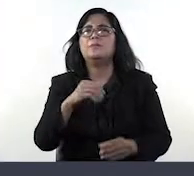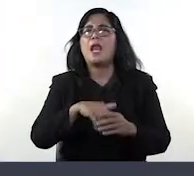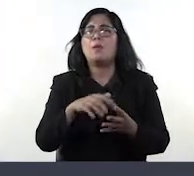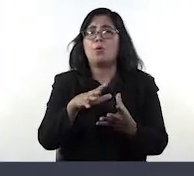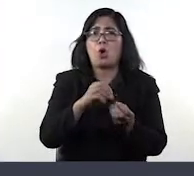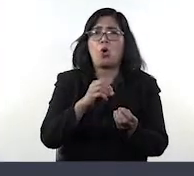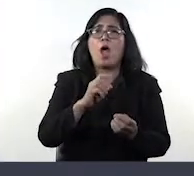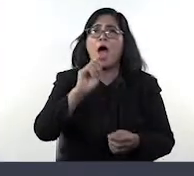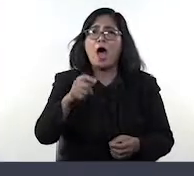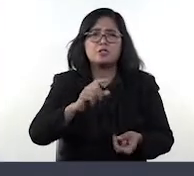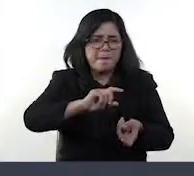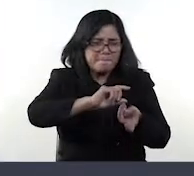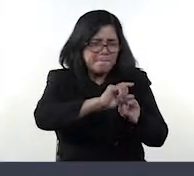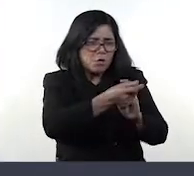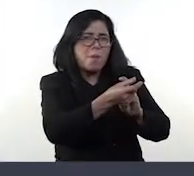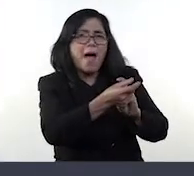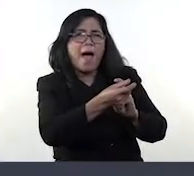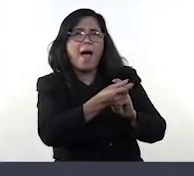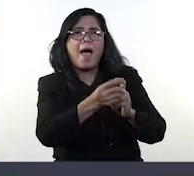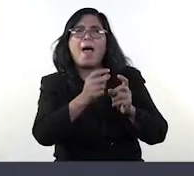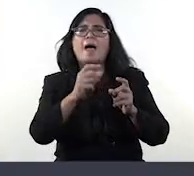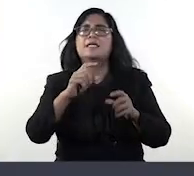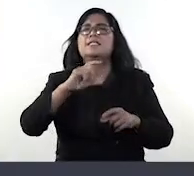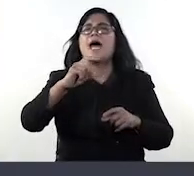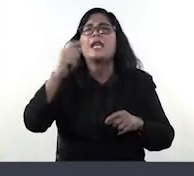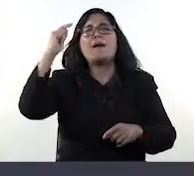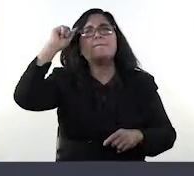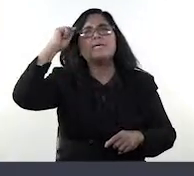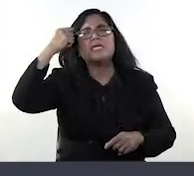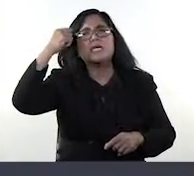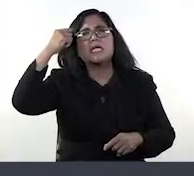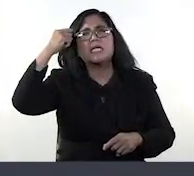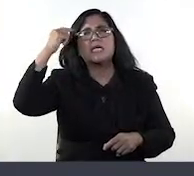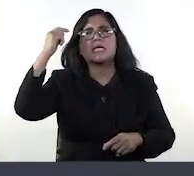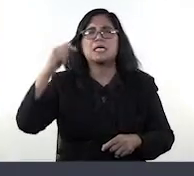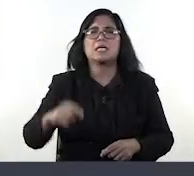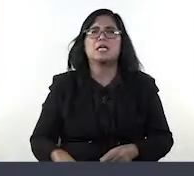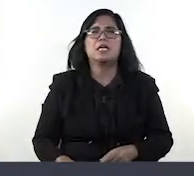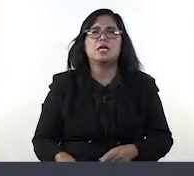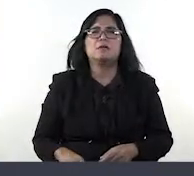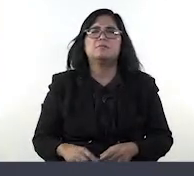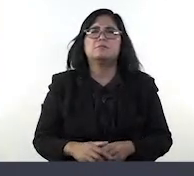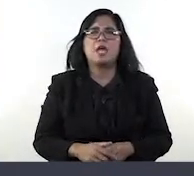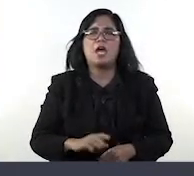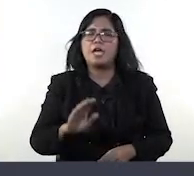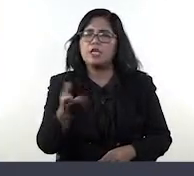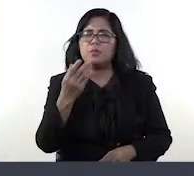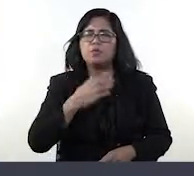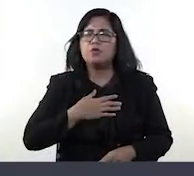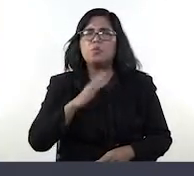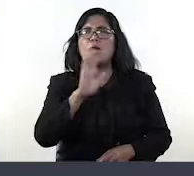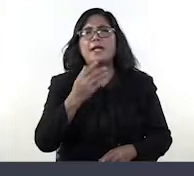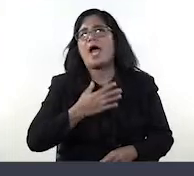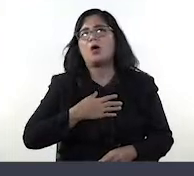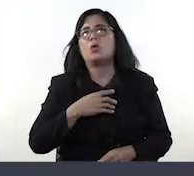oh Hai harus merubah paradigma dari mengendalikan segala-galanya menjadi mau dikendalikan hidupku bukannya